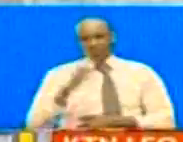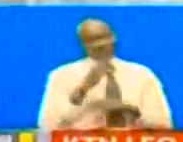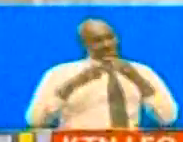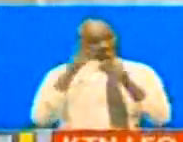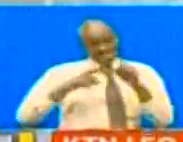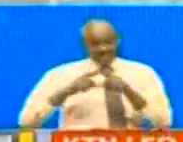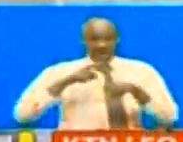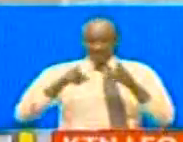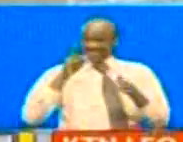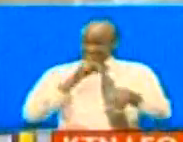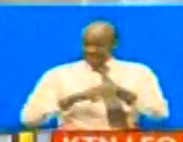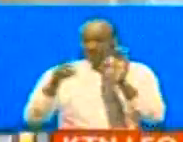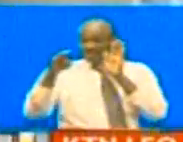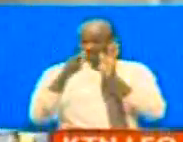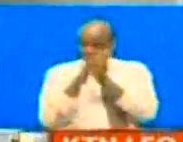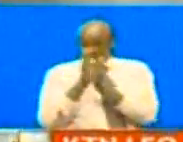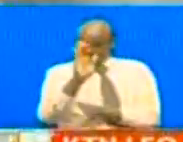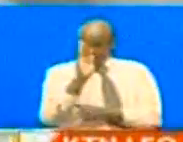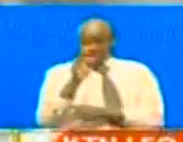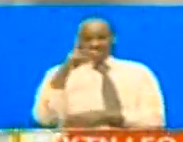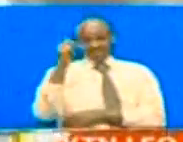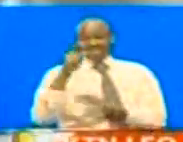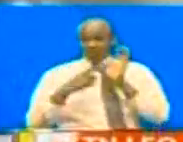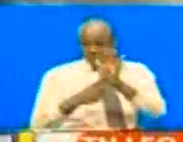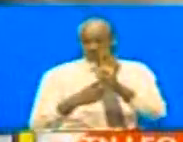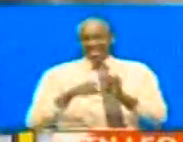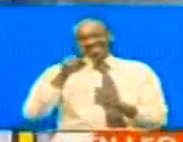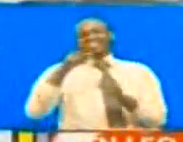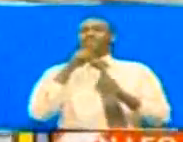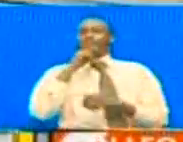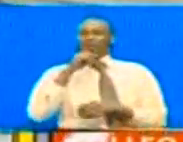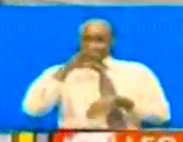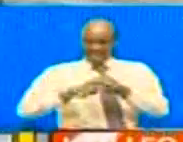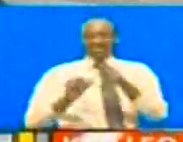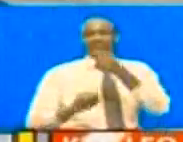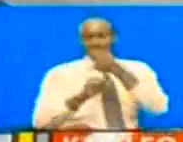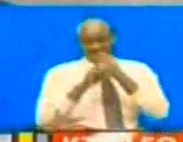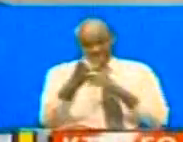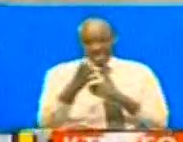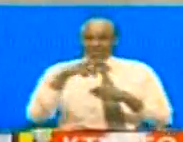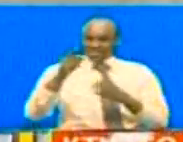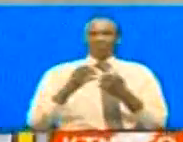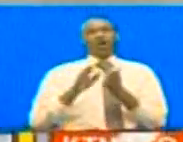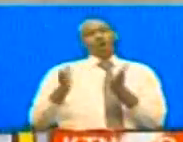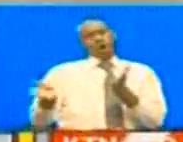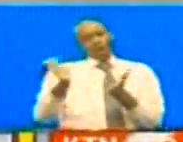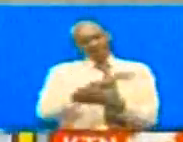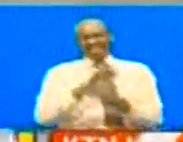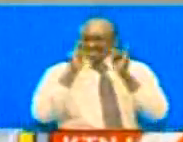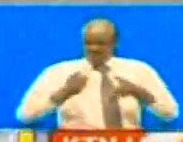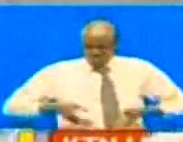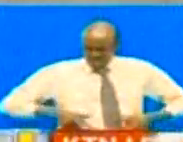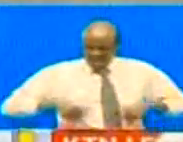ya makala yake kuangaziwa na runinga ya KTN, Austin hatimaye amepata mhisani na anafungua ukurasa mpya wa maisha